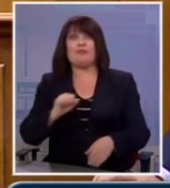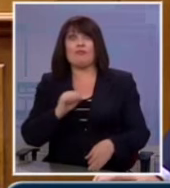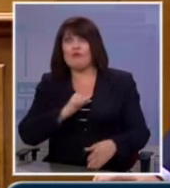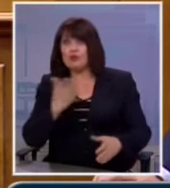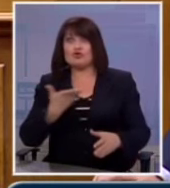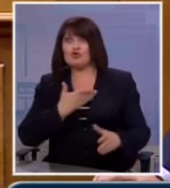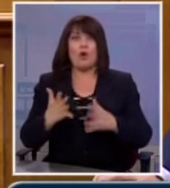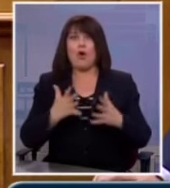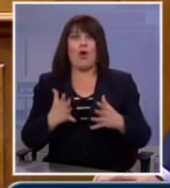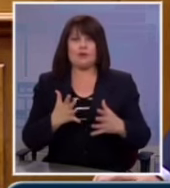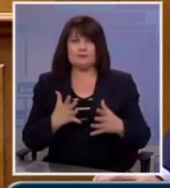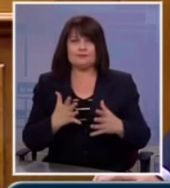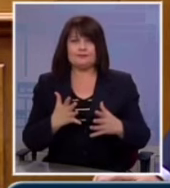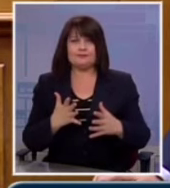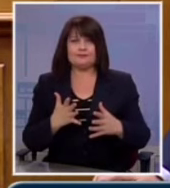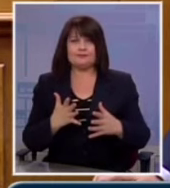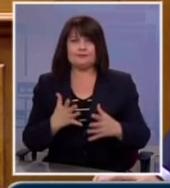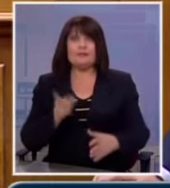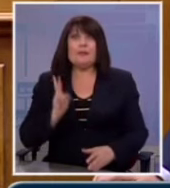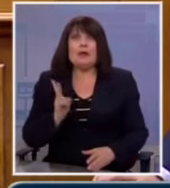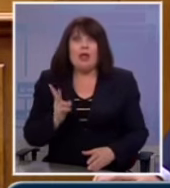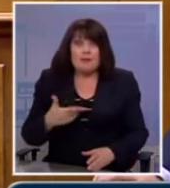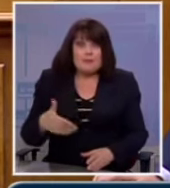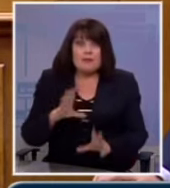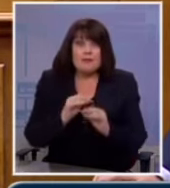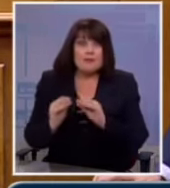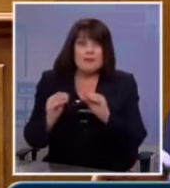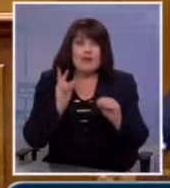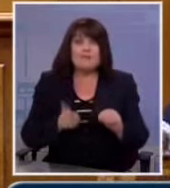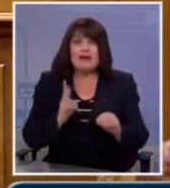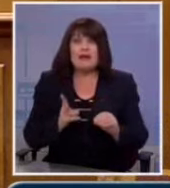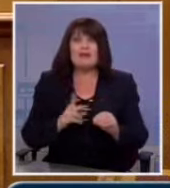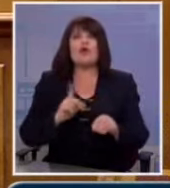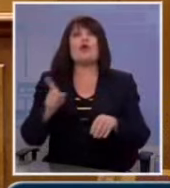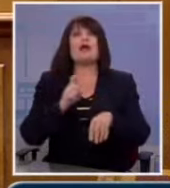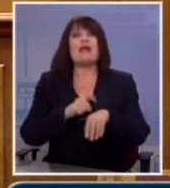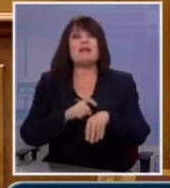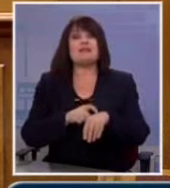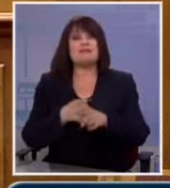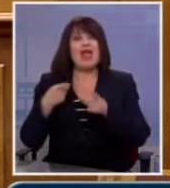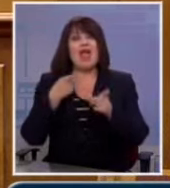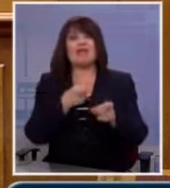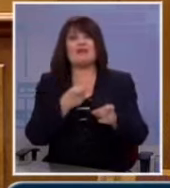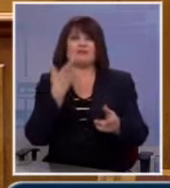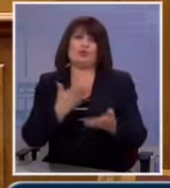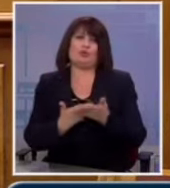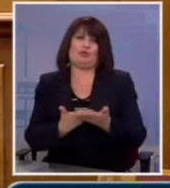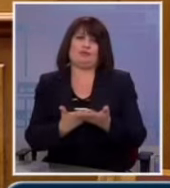πανικό, με την κινδυνολογία. Κάποια στιγμή όμως και οι εκβιασμοί στερεύουν.